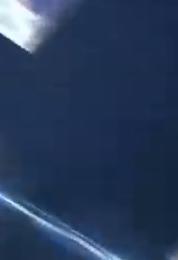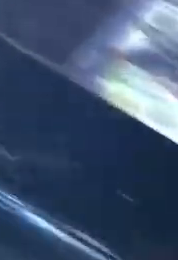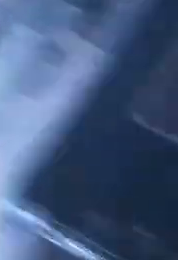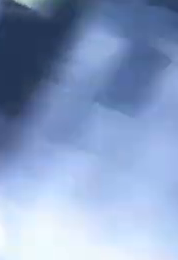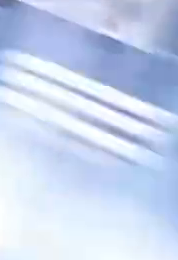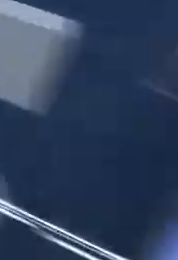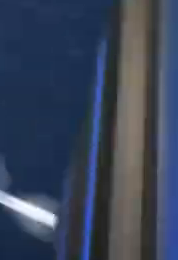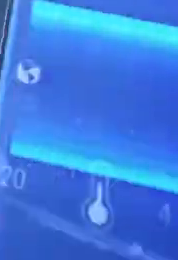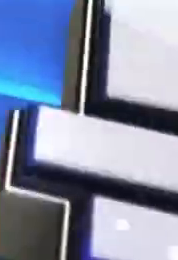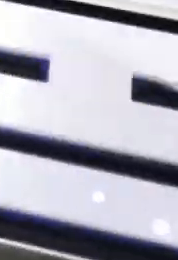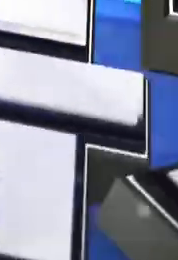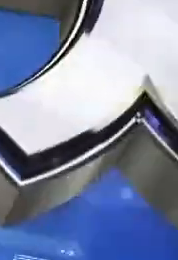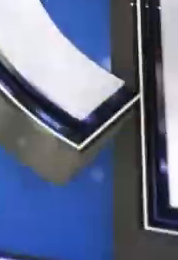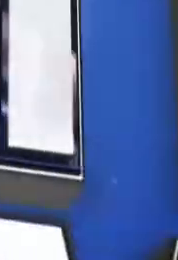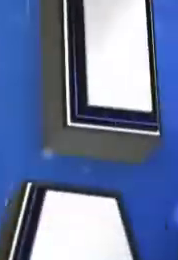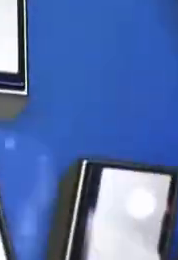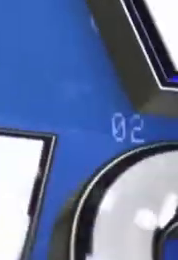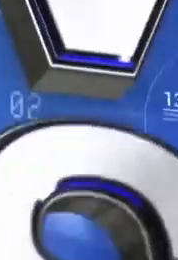으